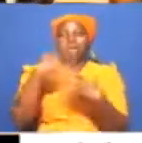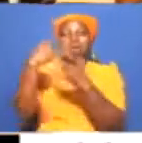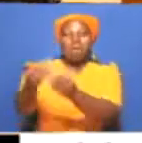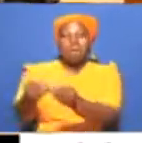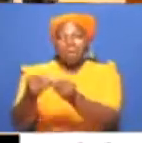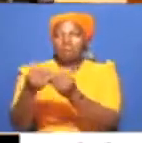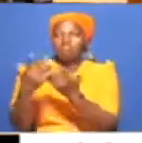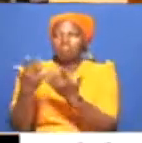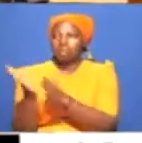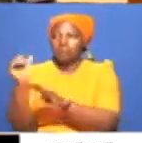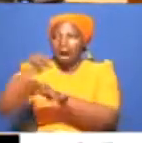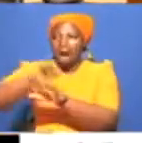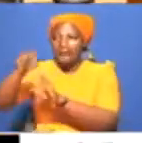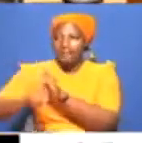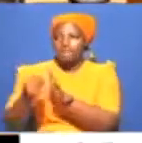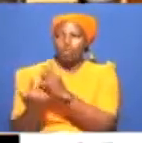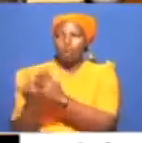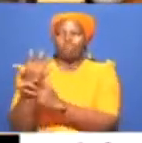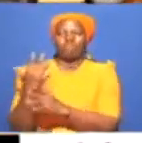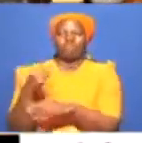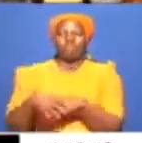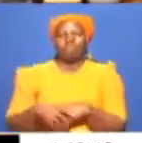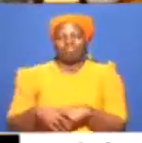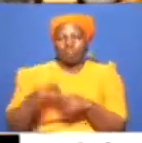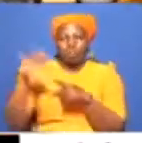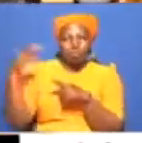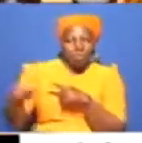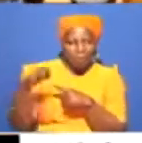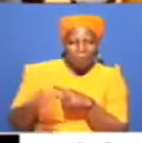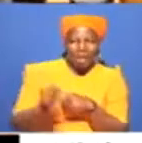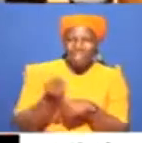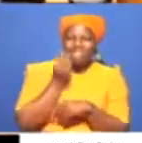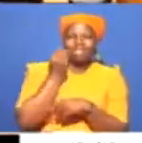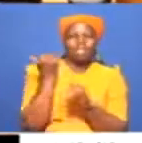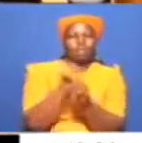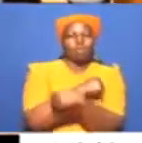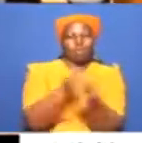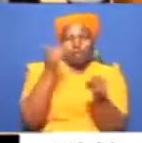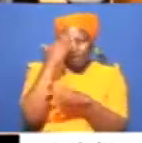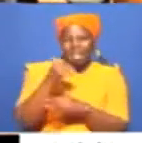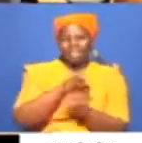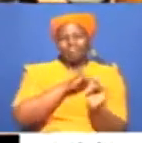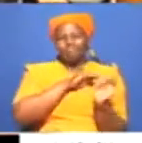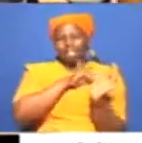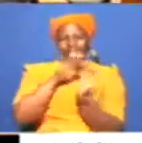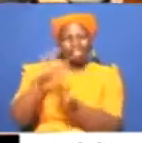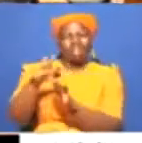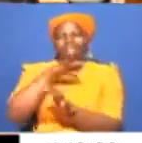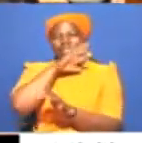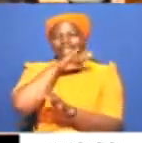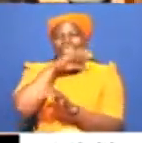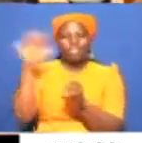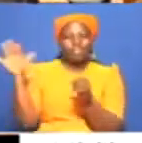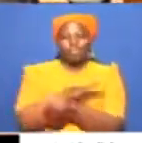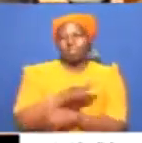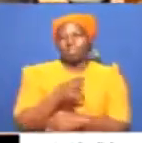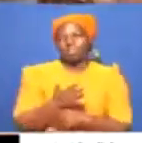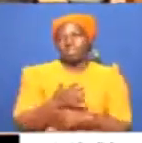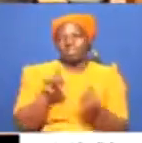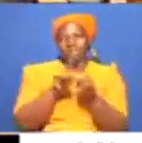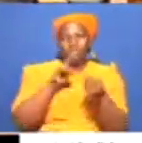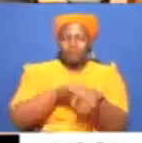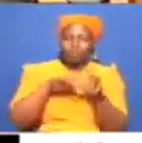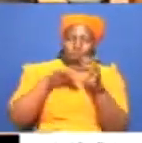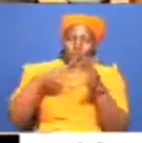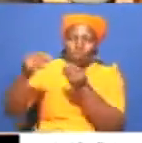sukuma uwezi kula. Inakaa pumbi. Hata ukienda kulima uwezi lima kwa ajili ya hiyo pumbi.